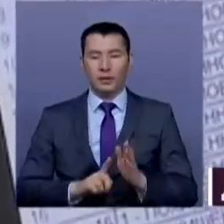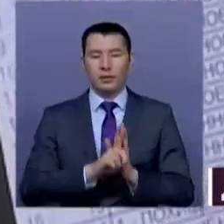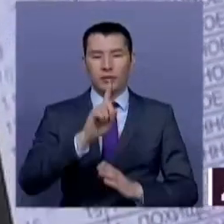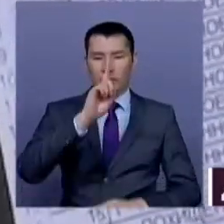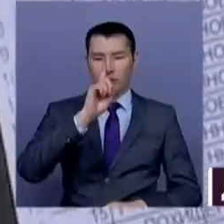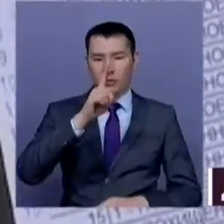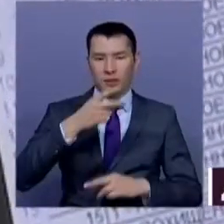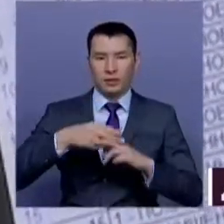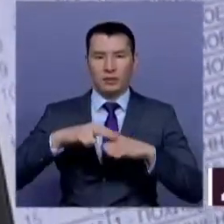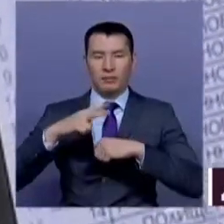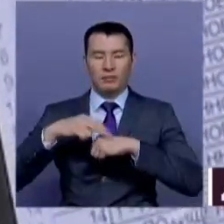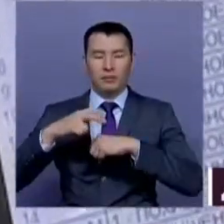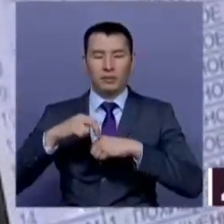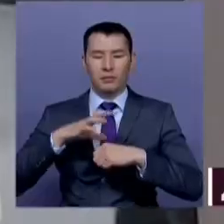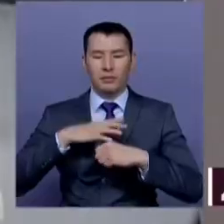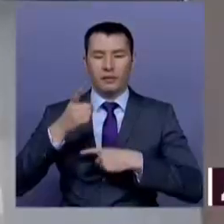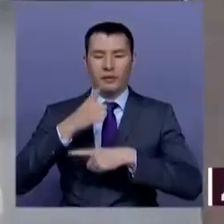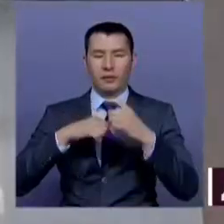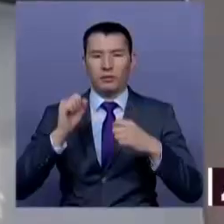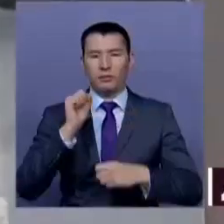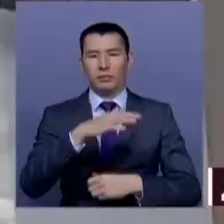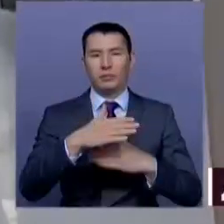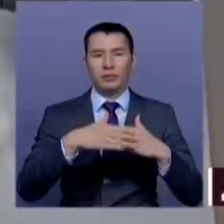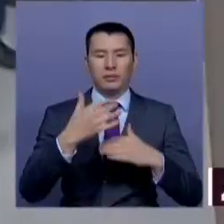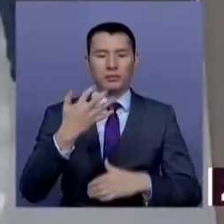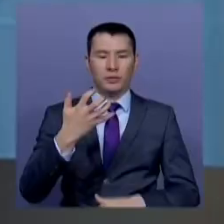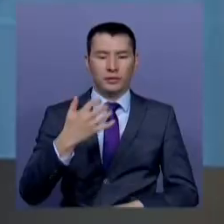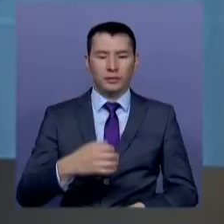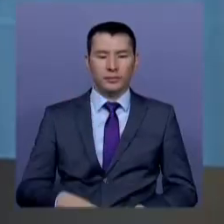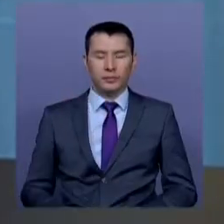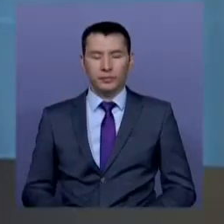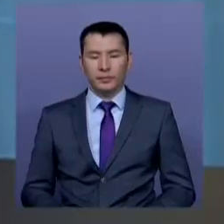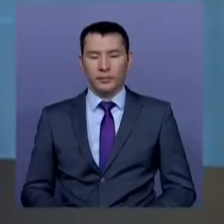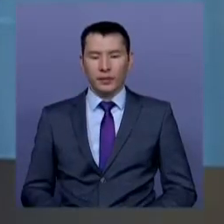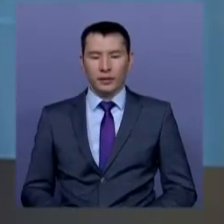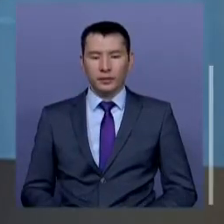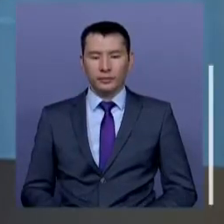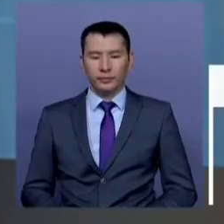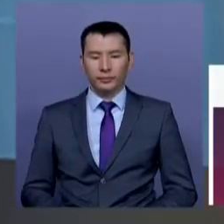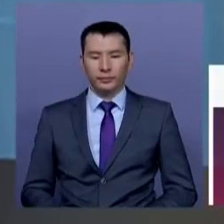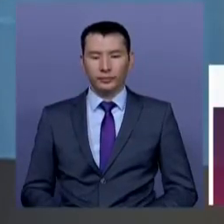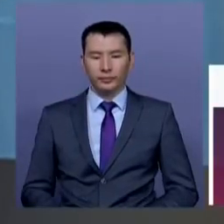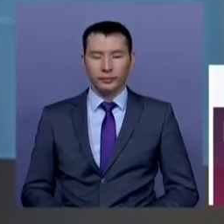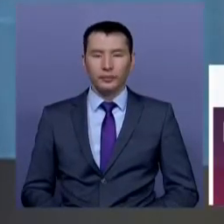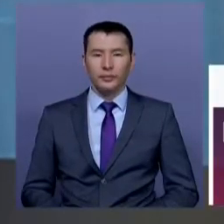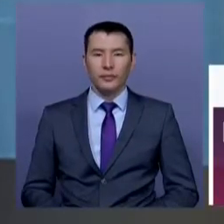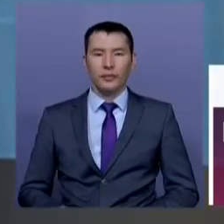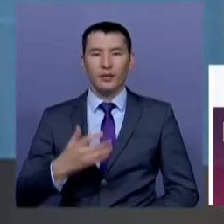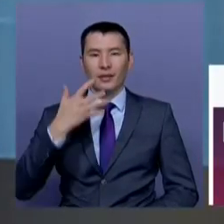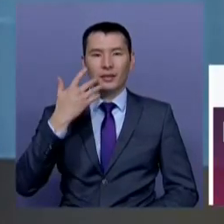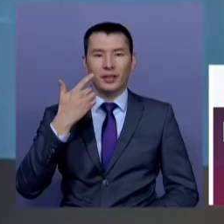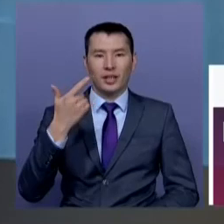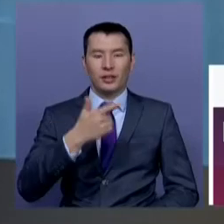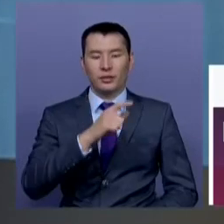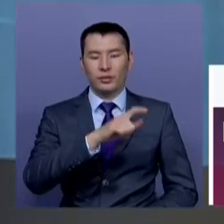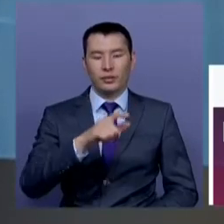сотрудники правоохранительных органов вернули владельцам больше 500 мобильников. Когда граждане слышат о данных фактах, обращают